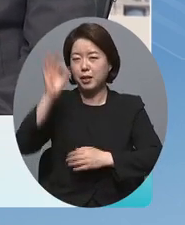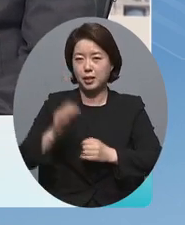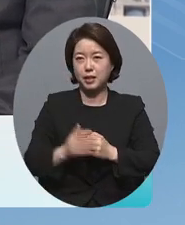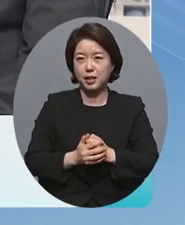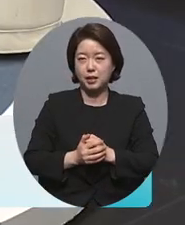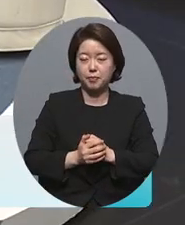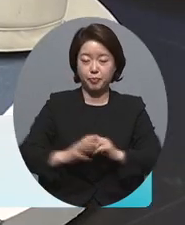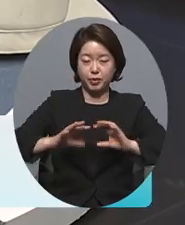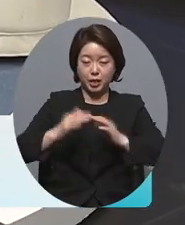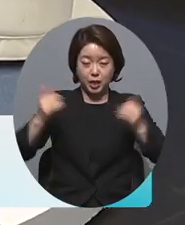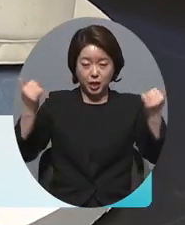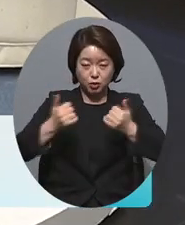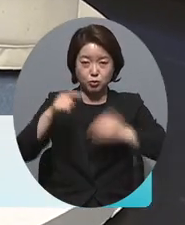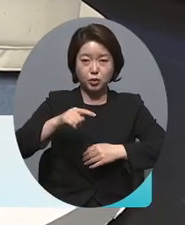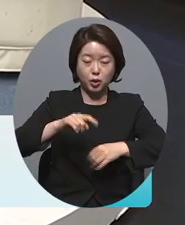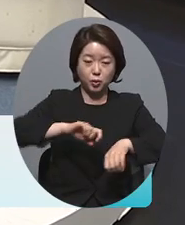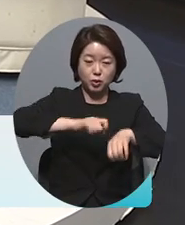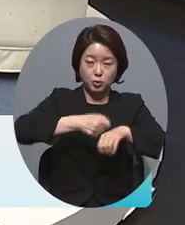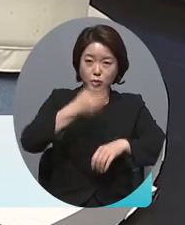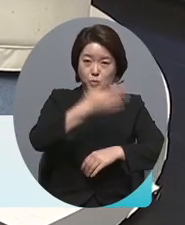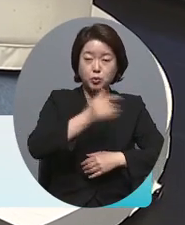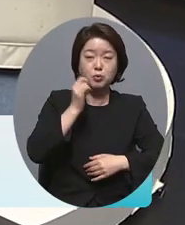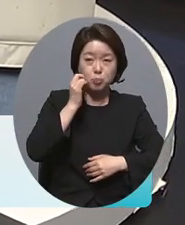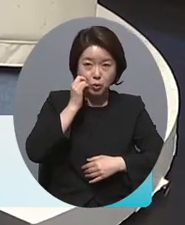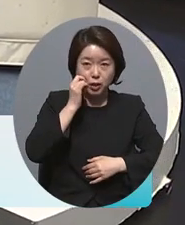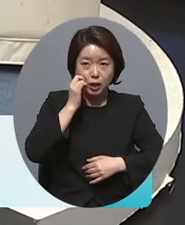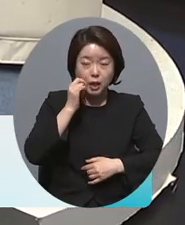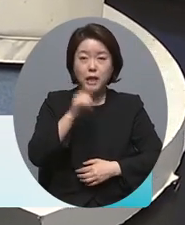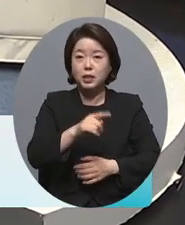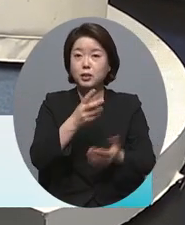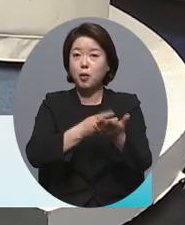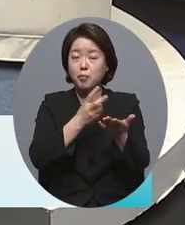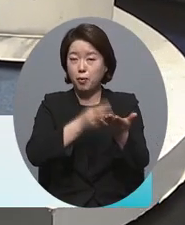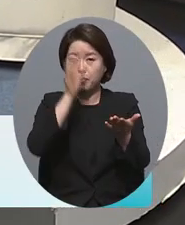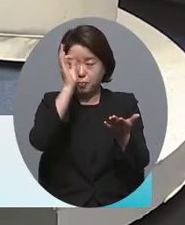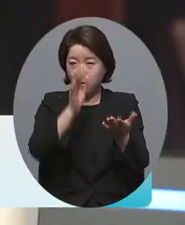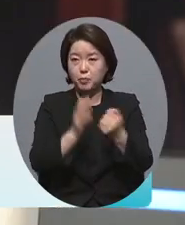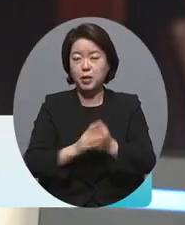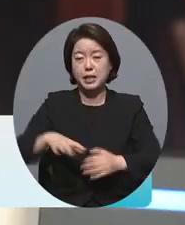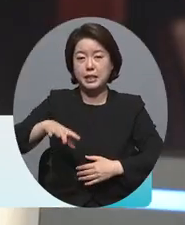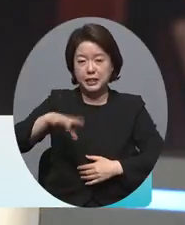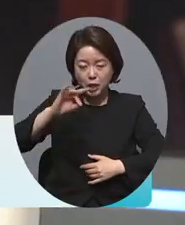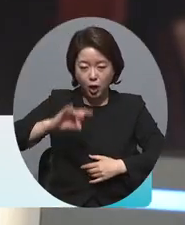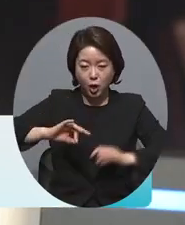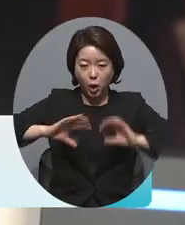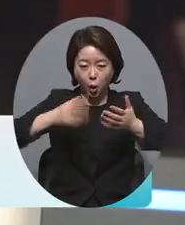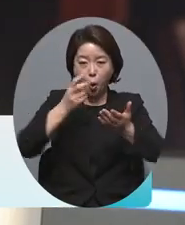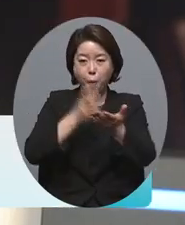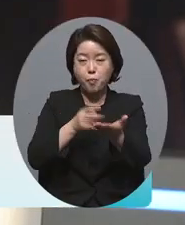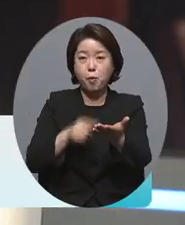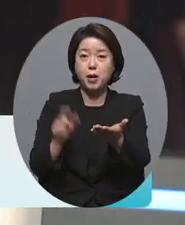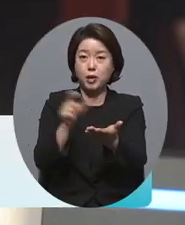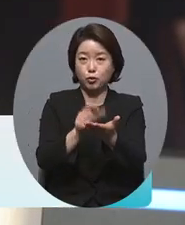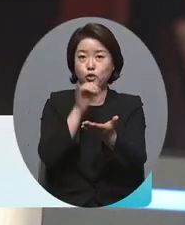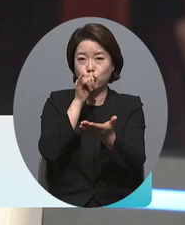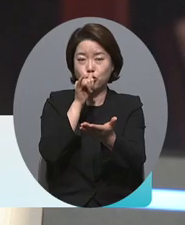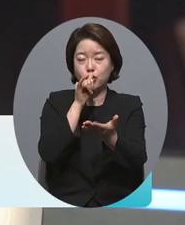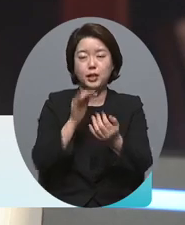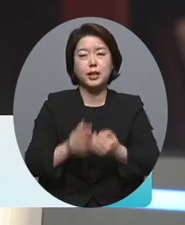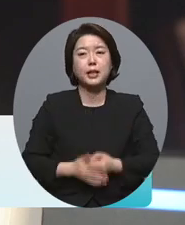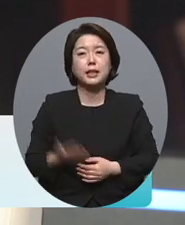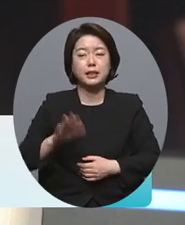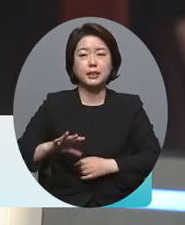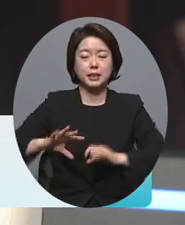면책특권 부분에 대해서 법적인 걸 조금 말씀을 드리면요. 네. 그 처음에 이제 헌법에 이건 규정이 되어 있는 거잖아요. 그런데